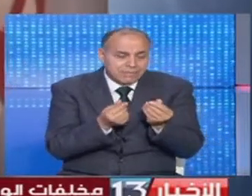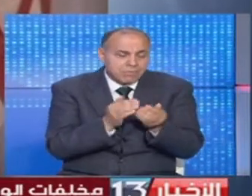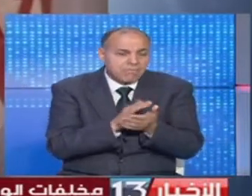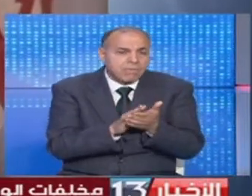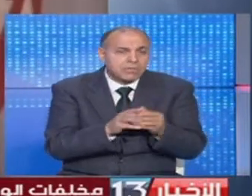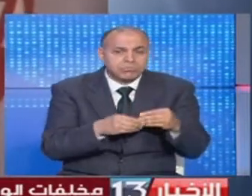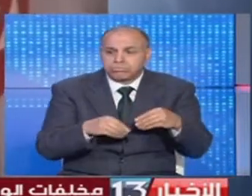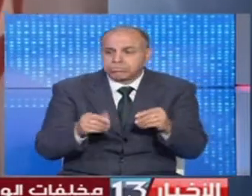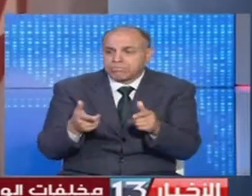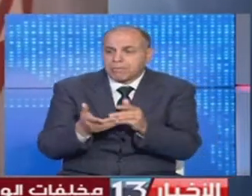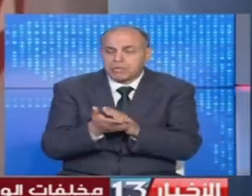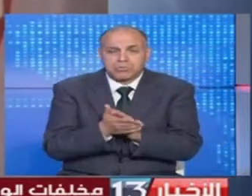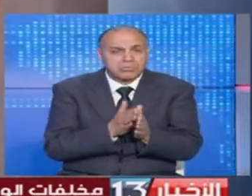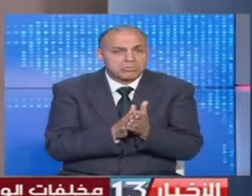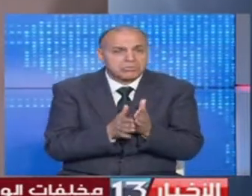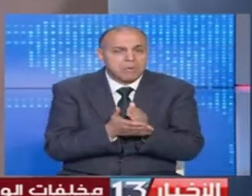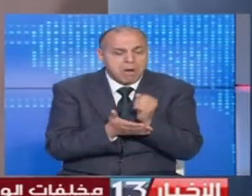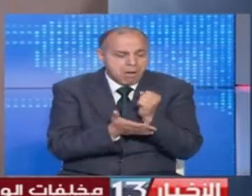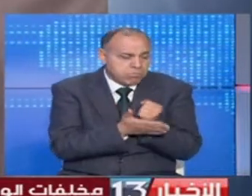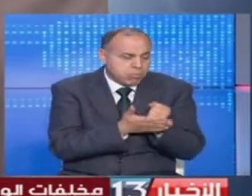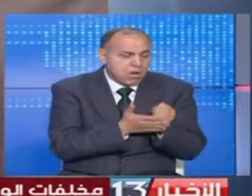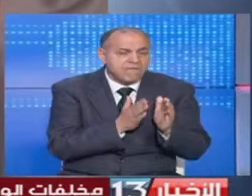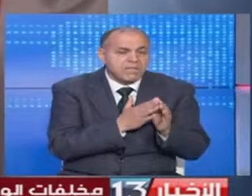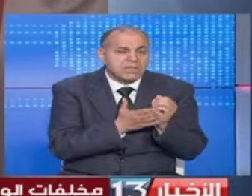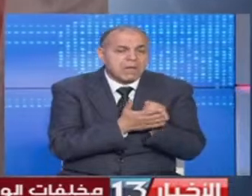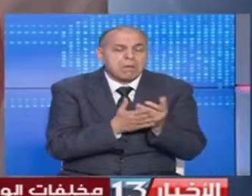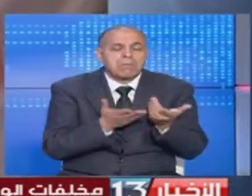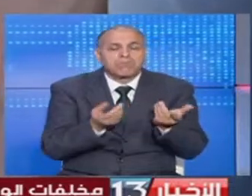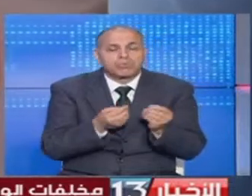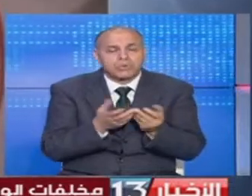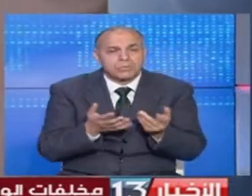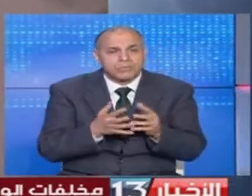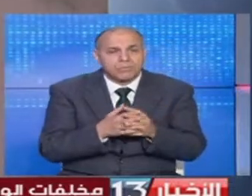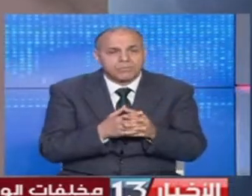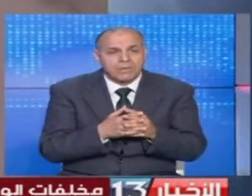بيحبوا سيوفر وهناك ان بال بال دائما عنده